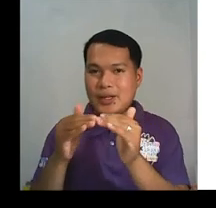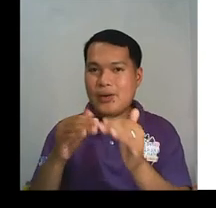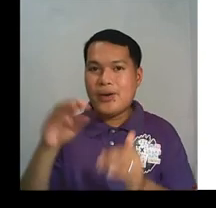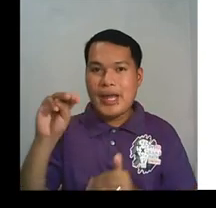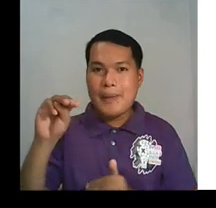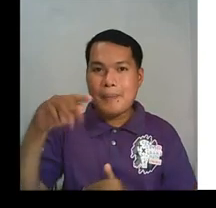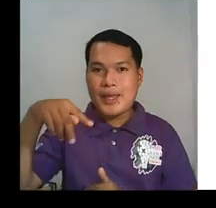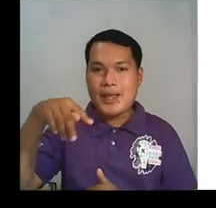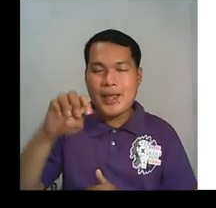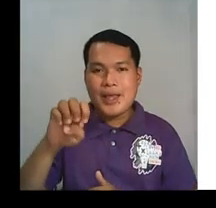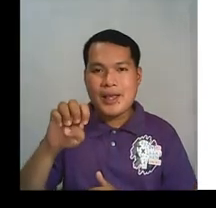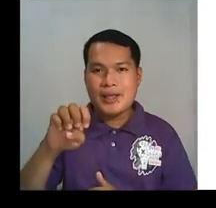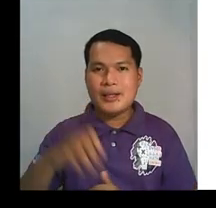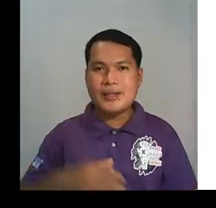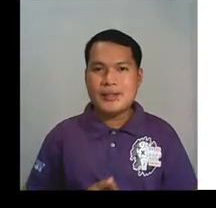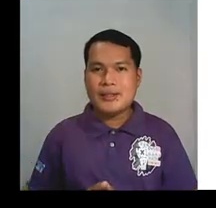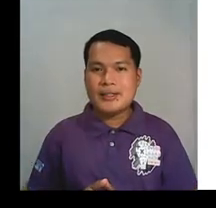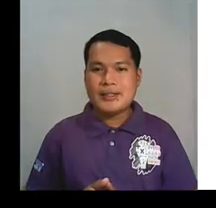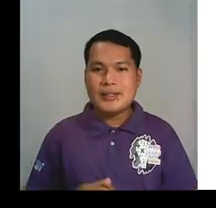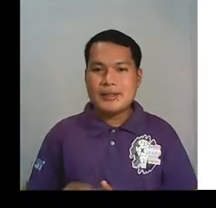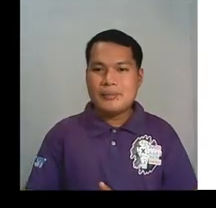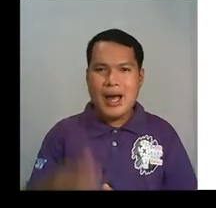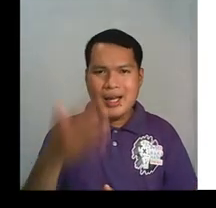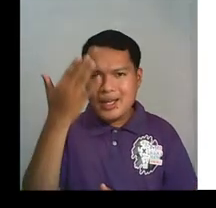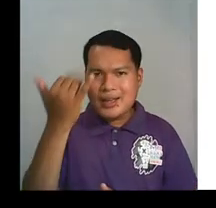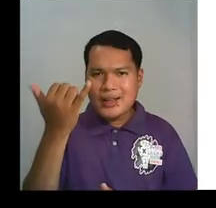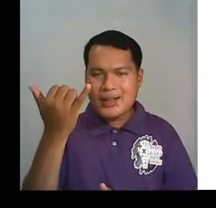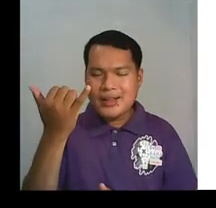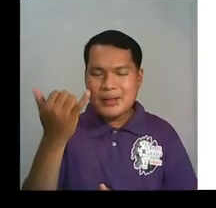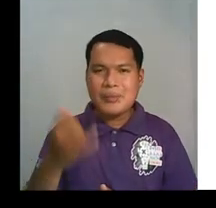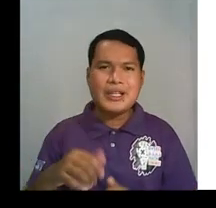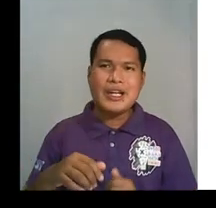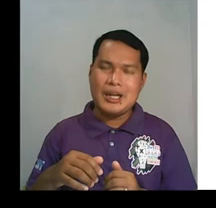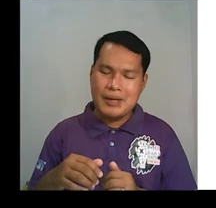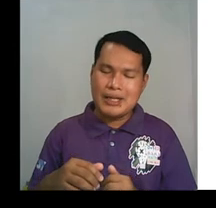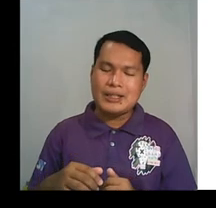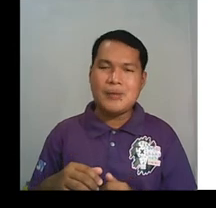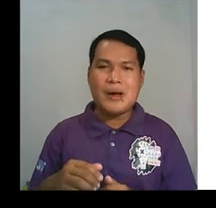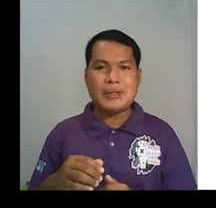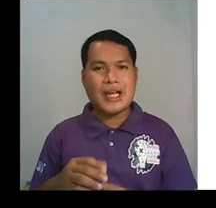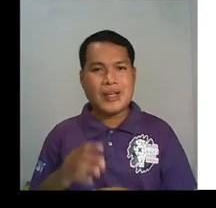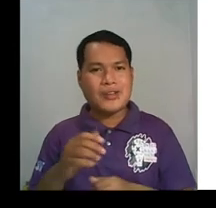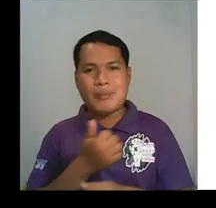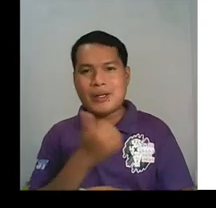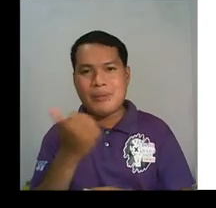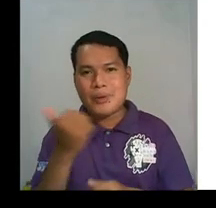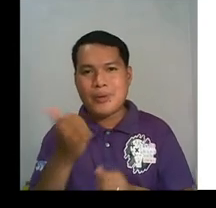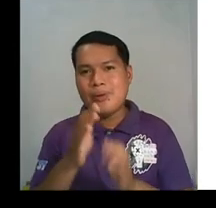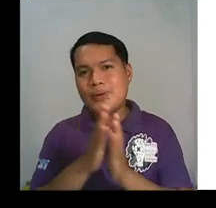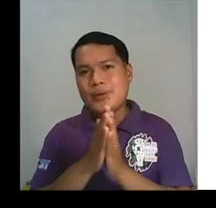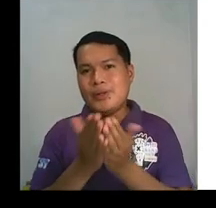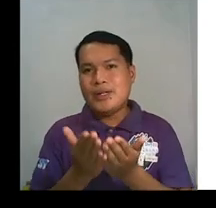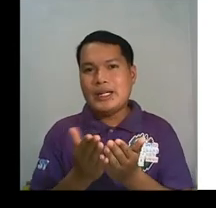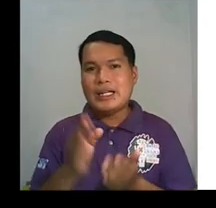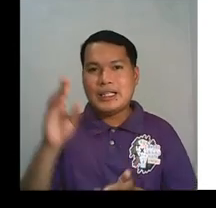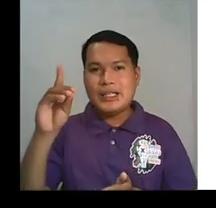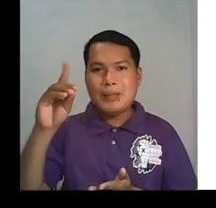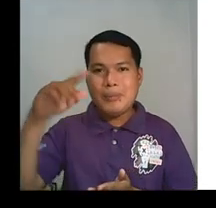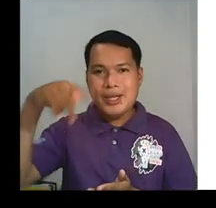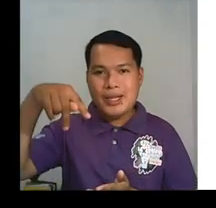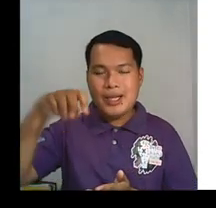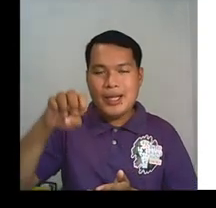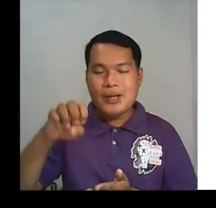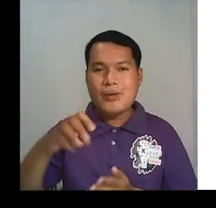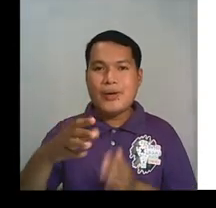Or MPE. Bakit? Pwede rin namang gumamit tayo sa ibang libro ng